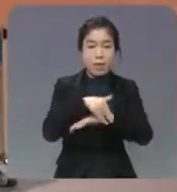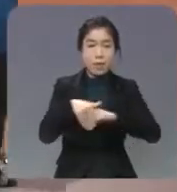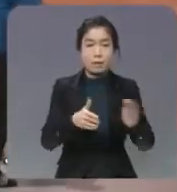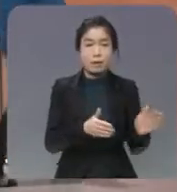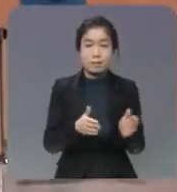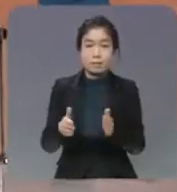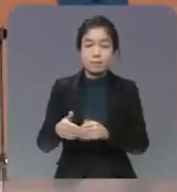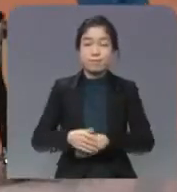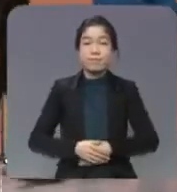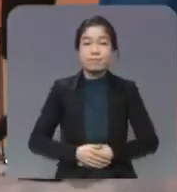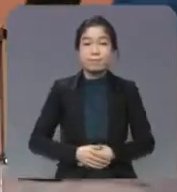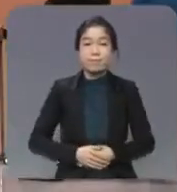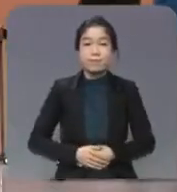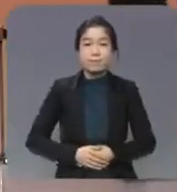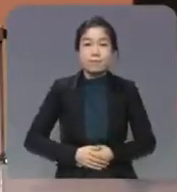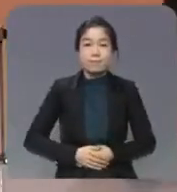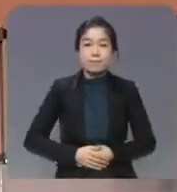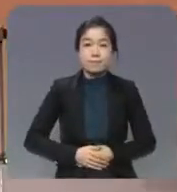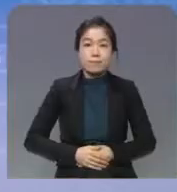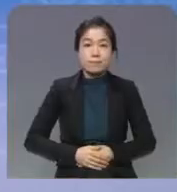했습니다.